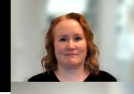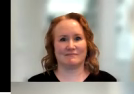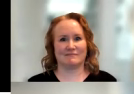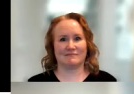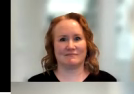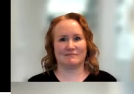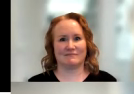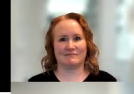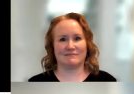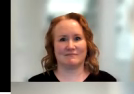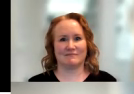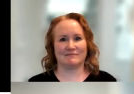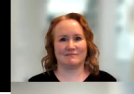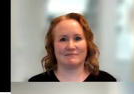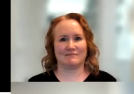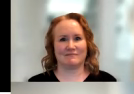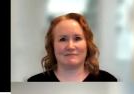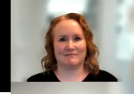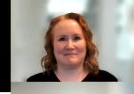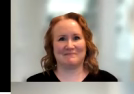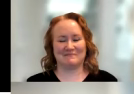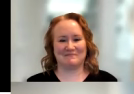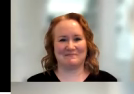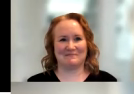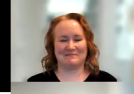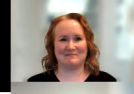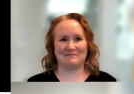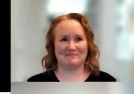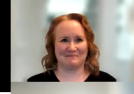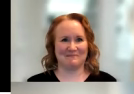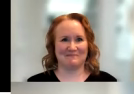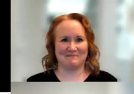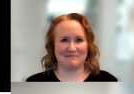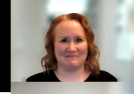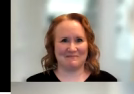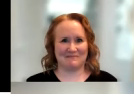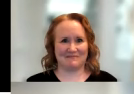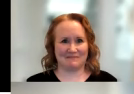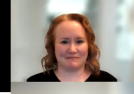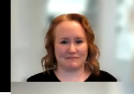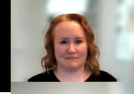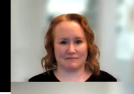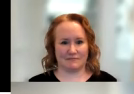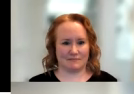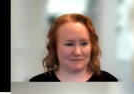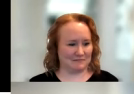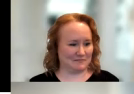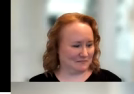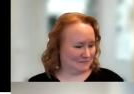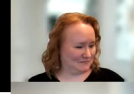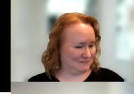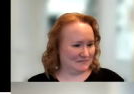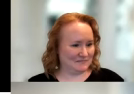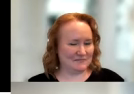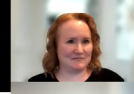andre av oss her i teamet i Kluge. Yes, nei, men da kjører vi bare I